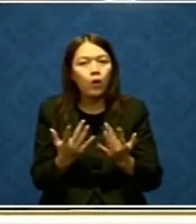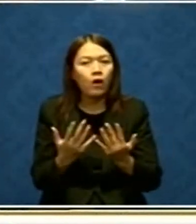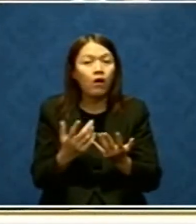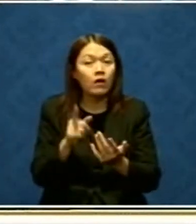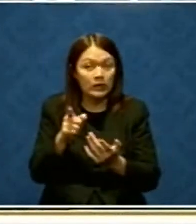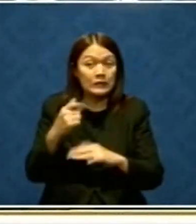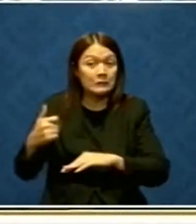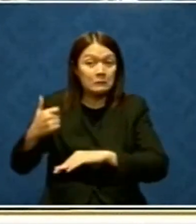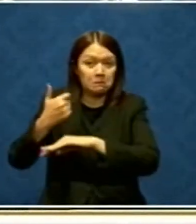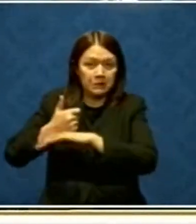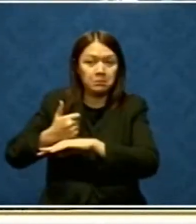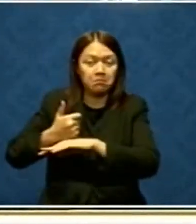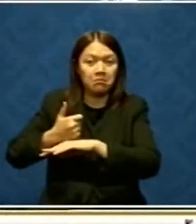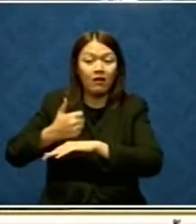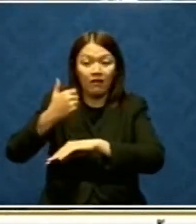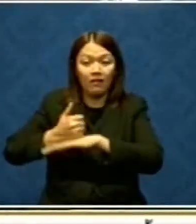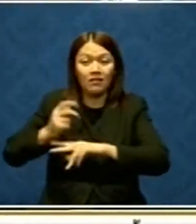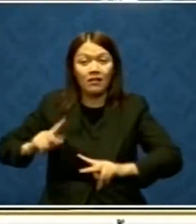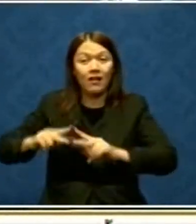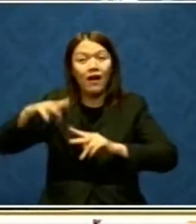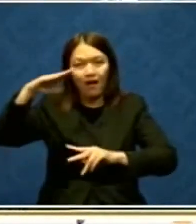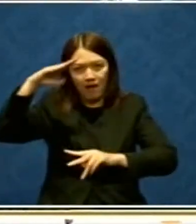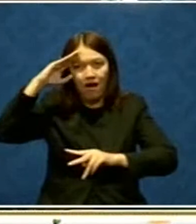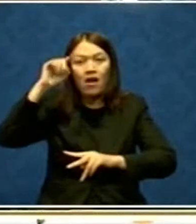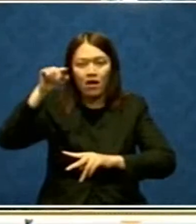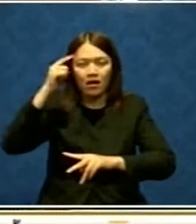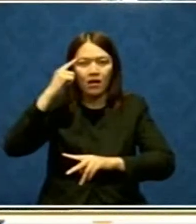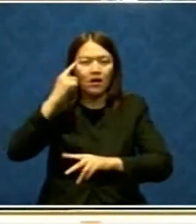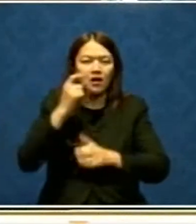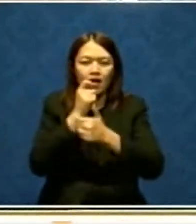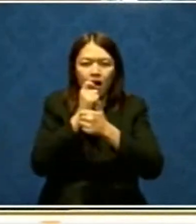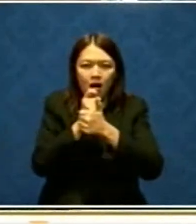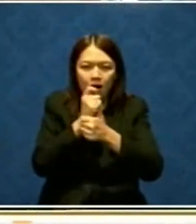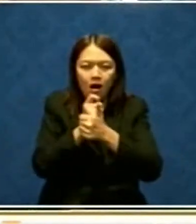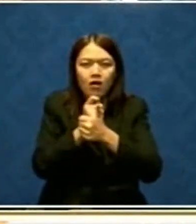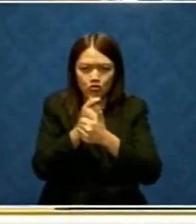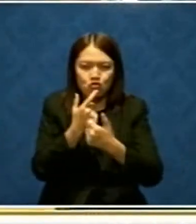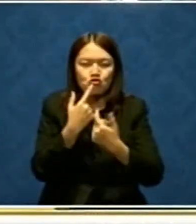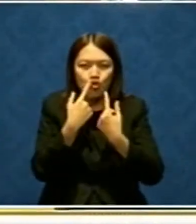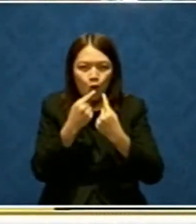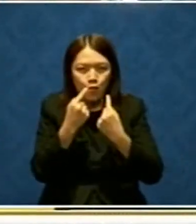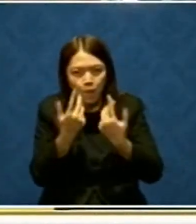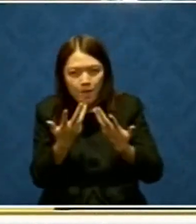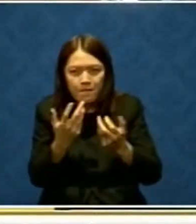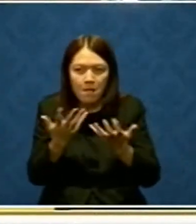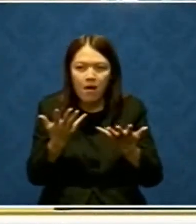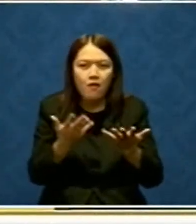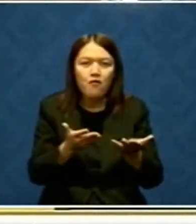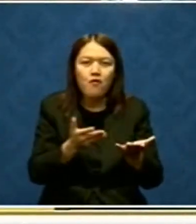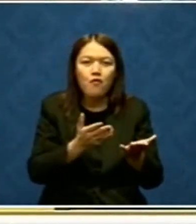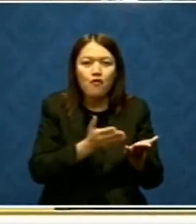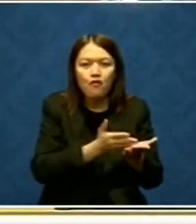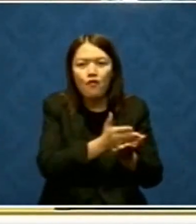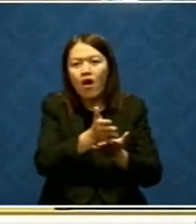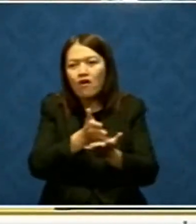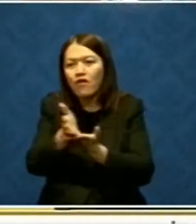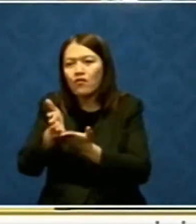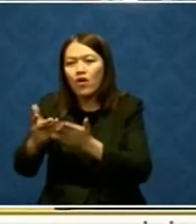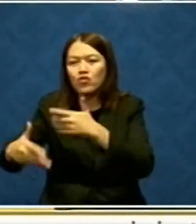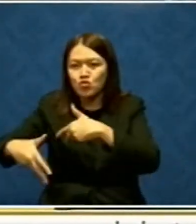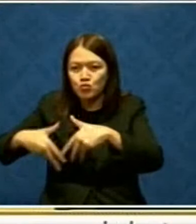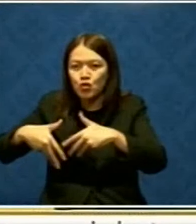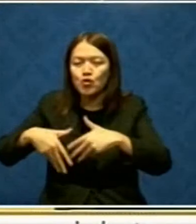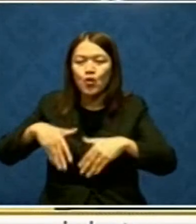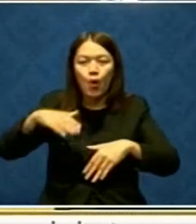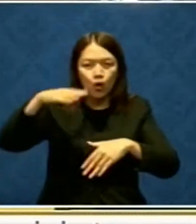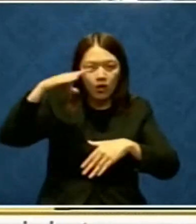รู้ว่าท่านได้เป็นรัฐมนตรีว่าการกระทรวงกลาโหมท่านให้สัมภาษณ์ว่าท่านมีคำตอบในใจแล้วว่าจะเอายังไงทุกฝ่ายพอใจแน่นอนทั้งประชาชนทั้งก